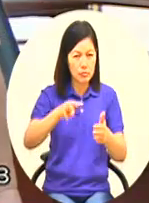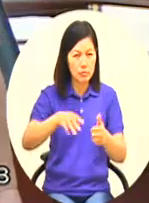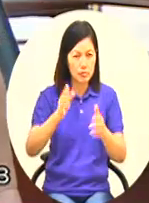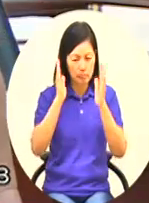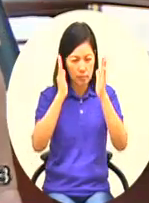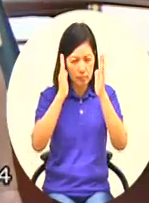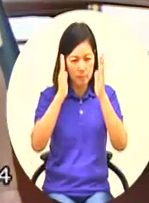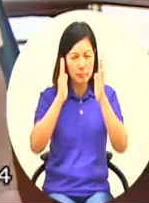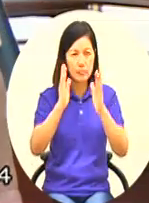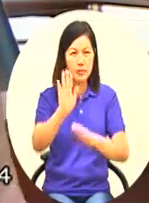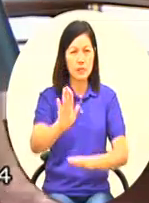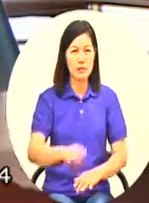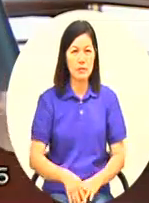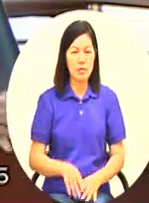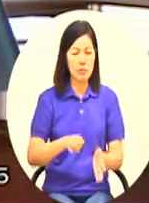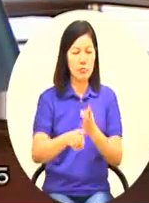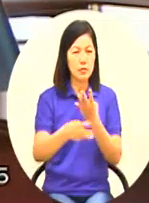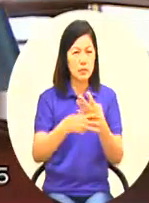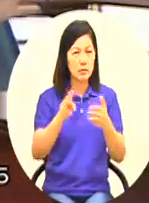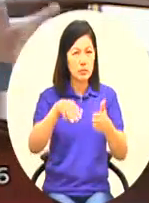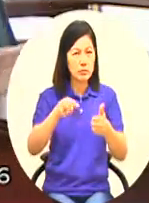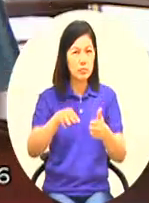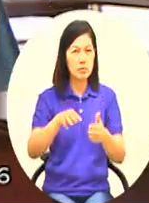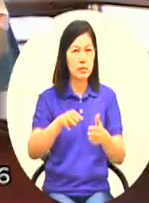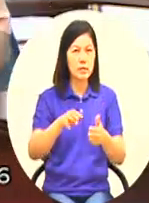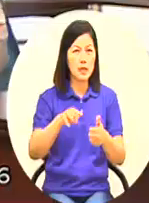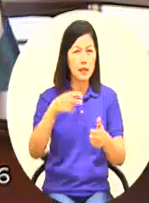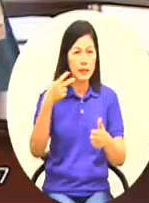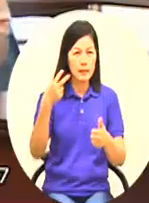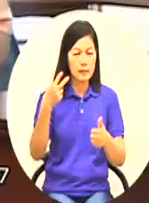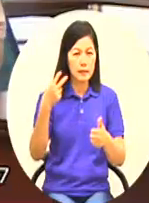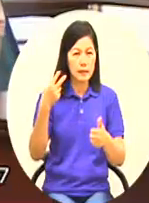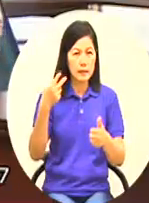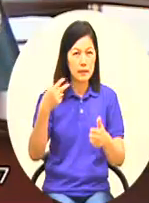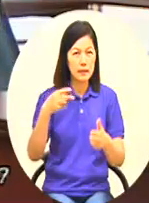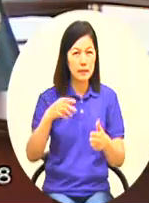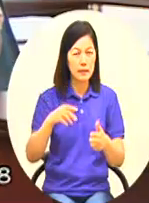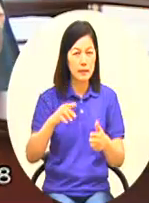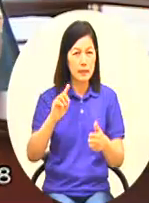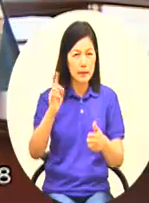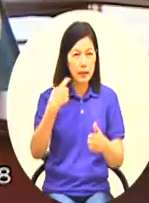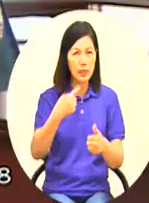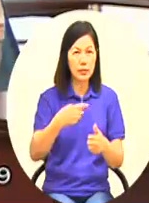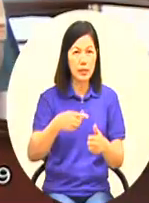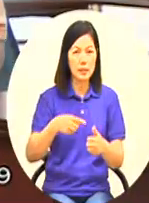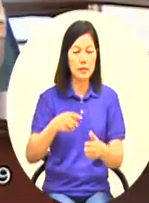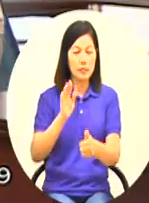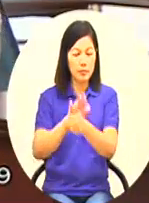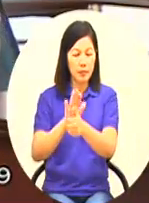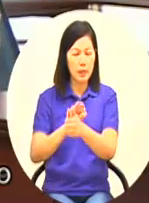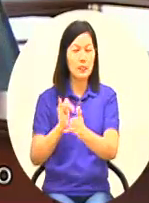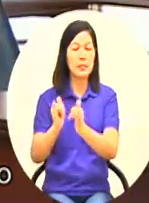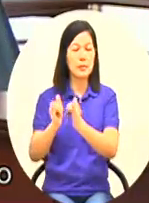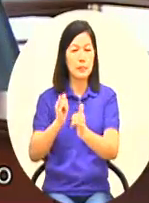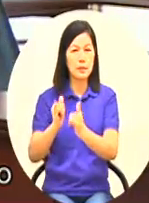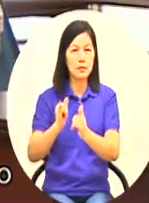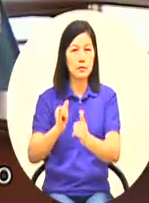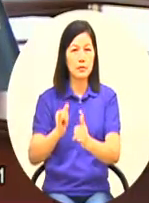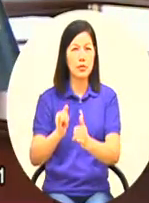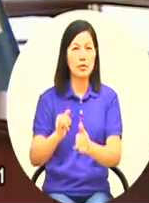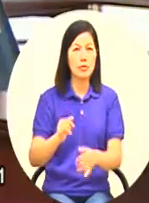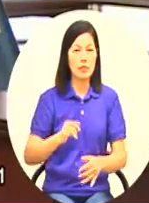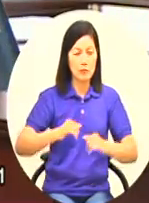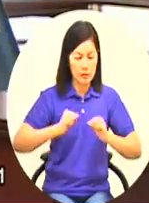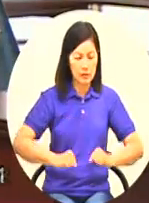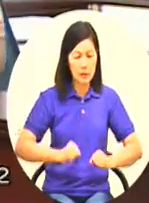若无落实专业训练，对不对？哦，你是要去替保护了各乡市民的生命财产，但是呢，你家己本身嘛